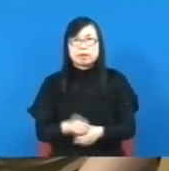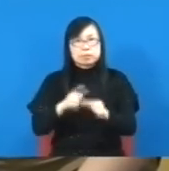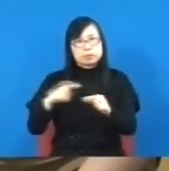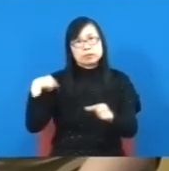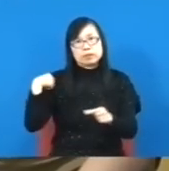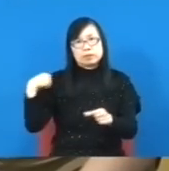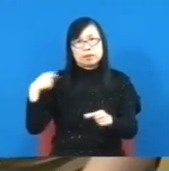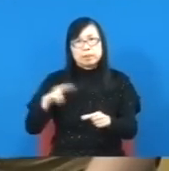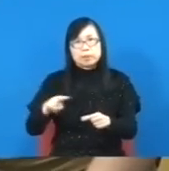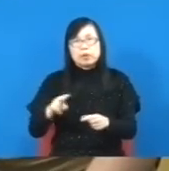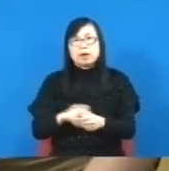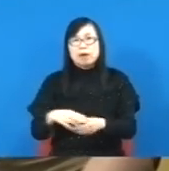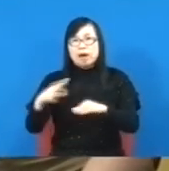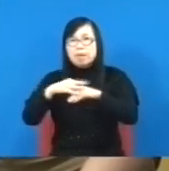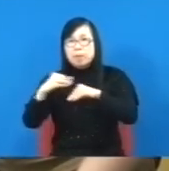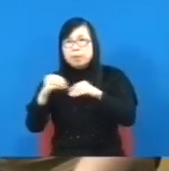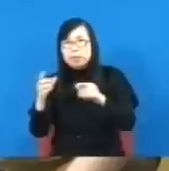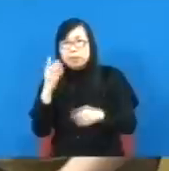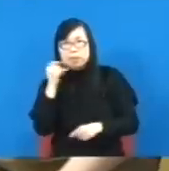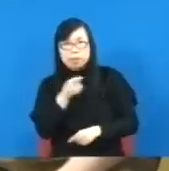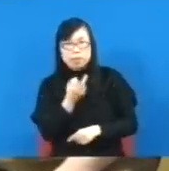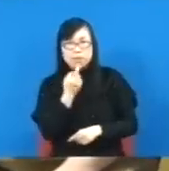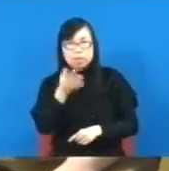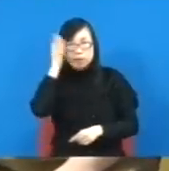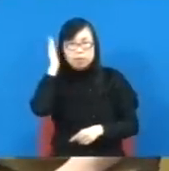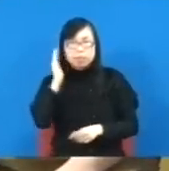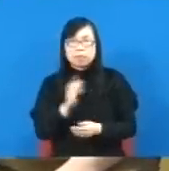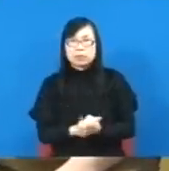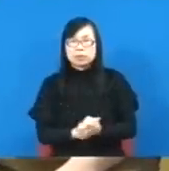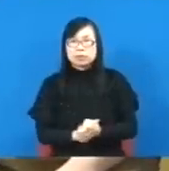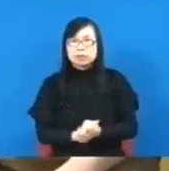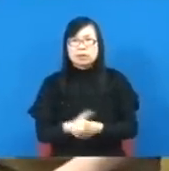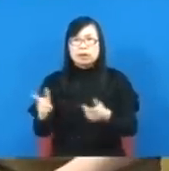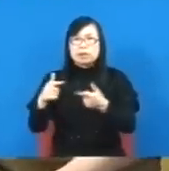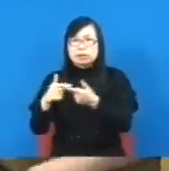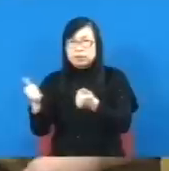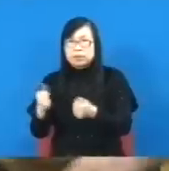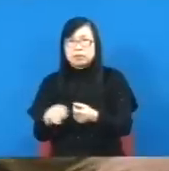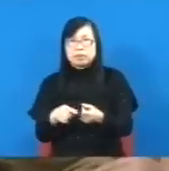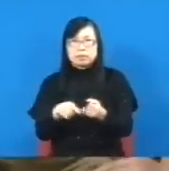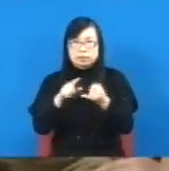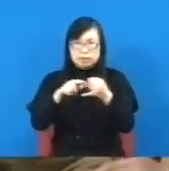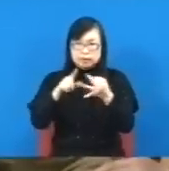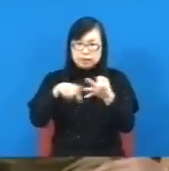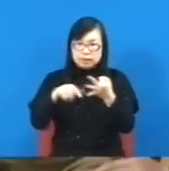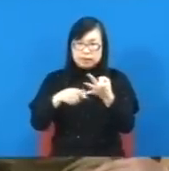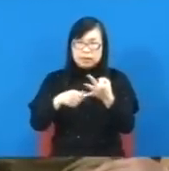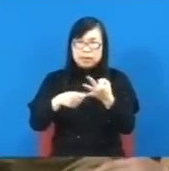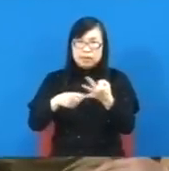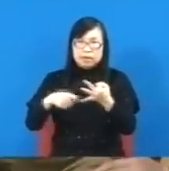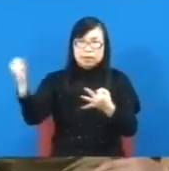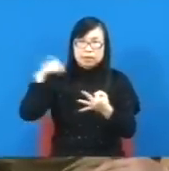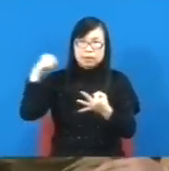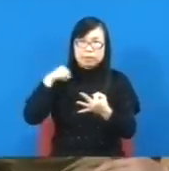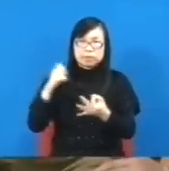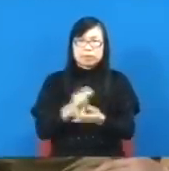都係咁樣嘅嗱，阿毛哥，我同你同一個鄉里。 嗱，老實講，佢唔係。 即係大家親啲咁 啊。小強啊，小強咧就係。